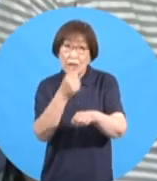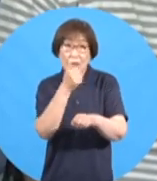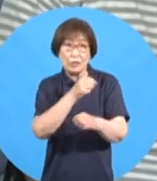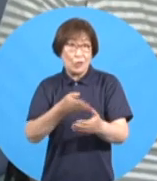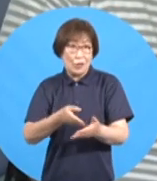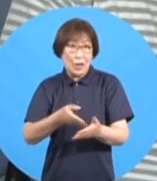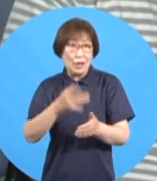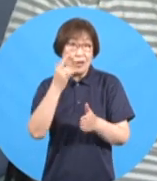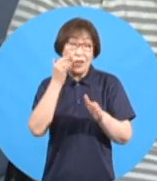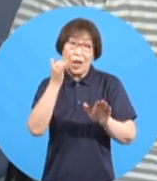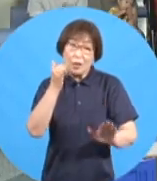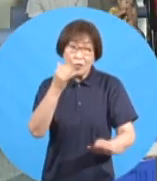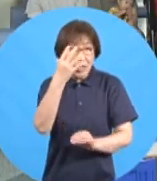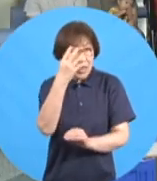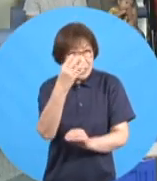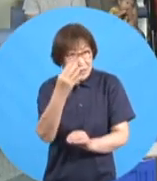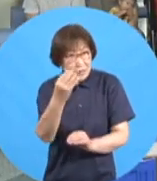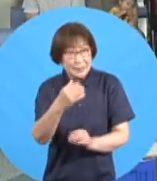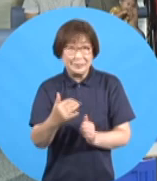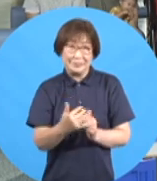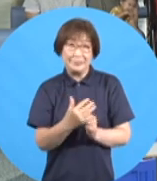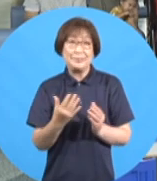が関心を寄せていました。